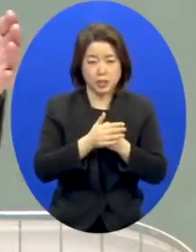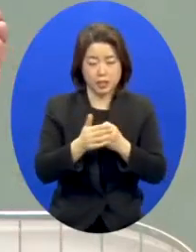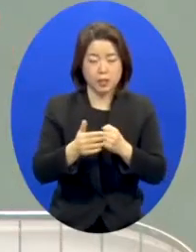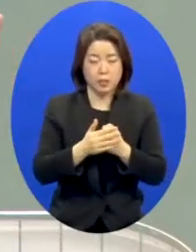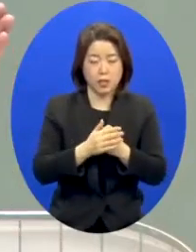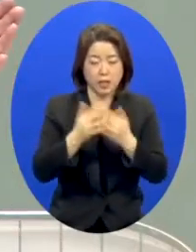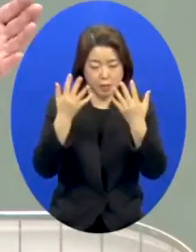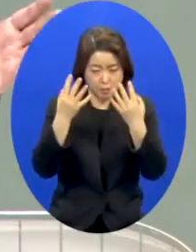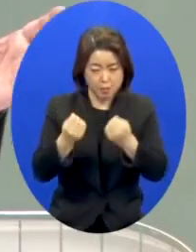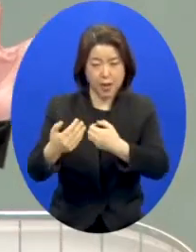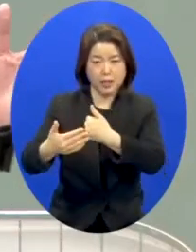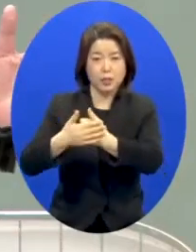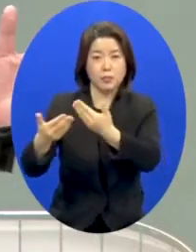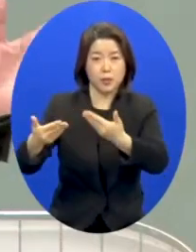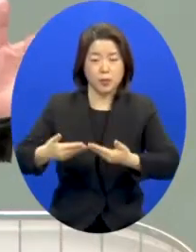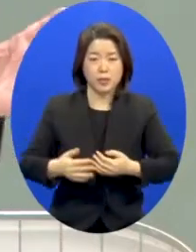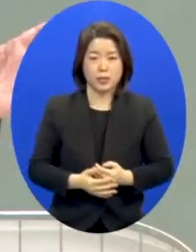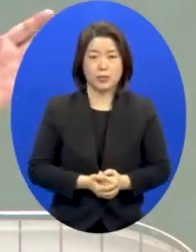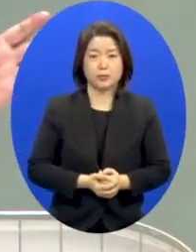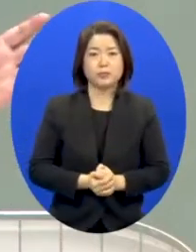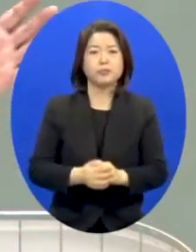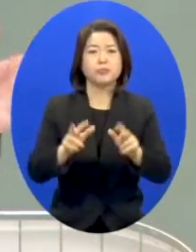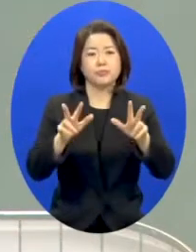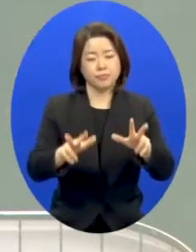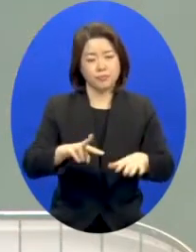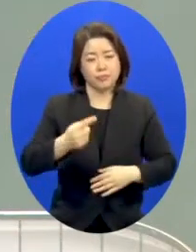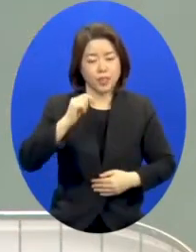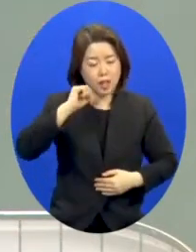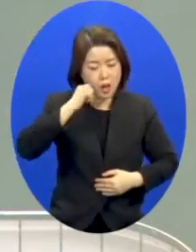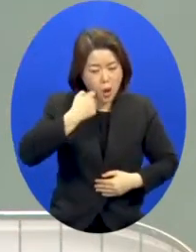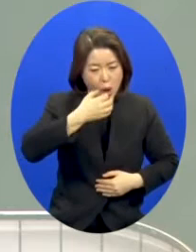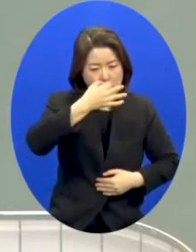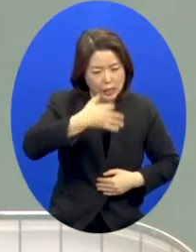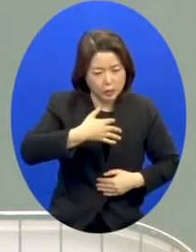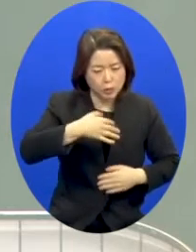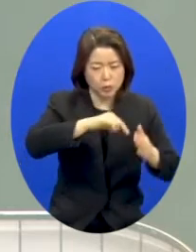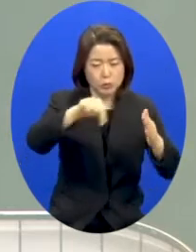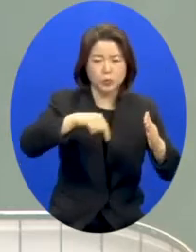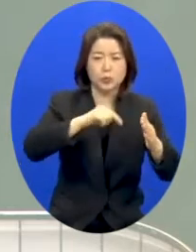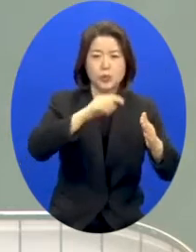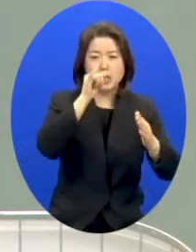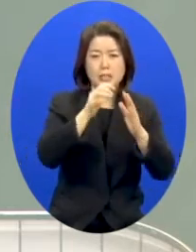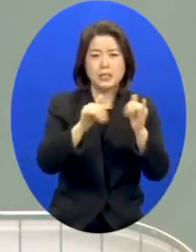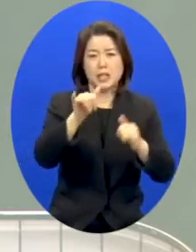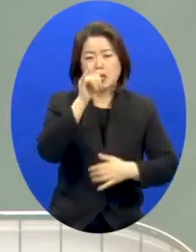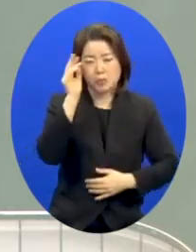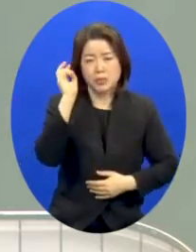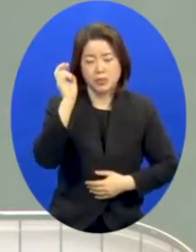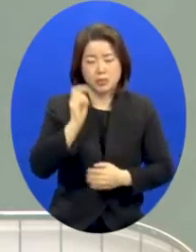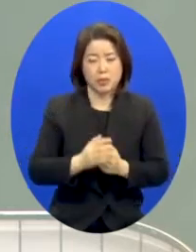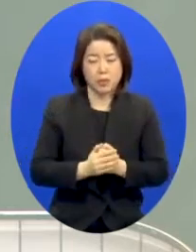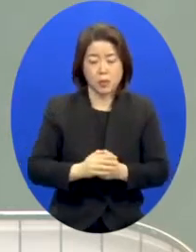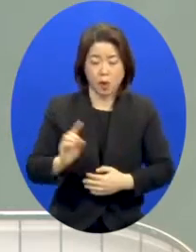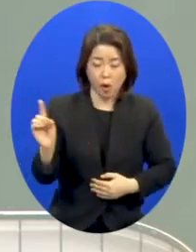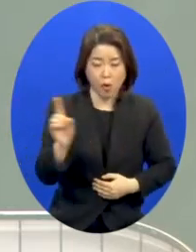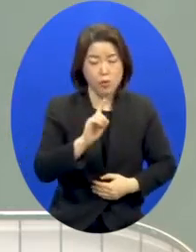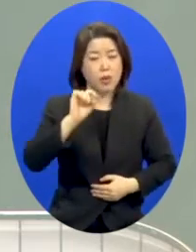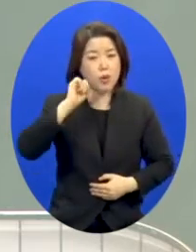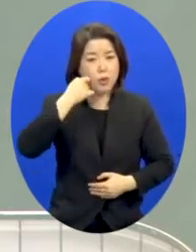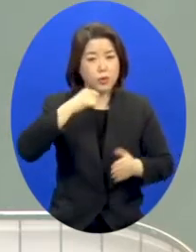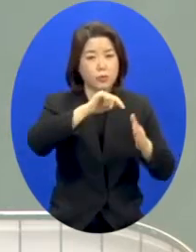지금도 힘들고 어려운 문제 속에 있는 분들이 많으시겠네요 여러분 어떤 어려움 속에서도